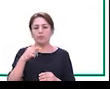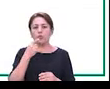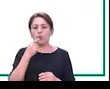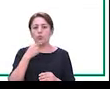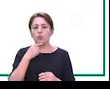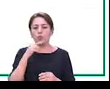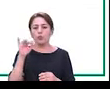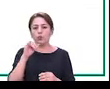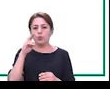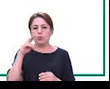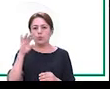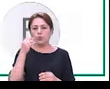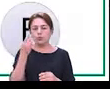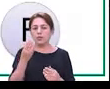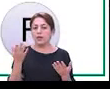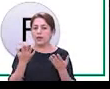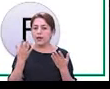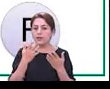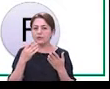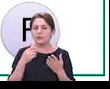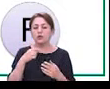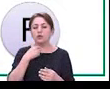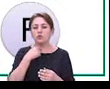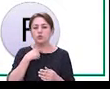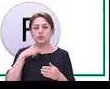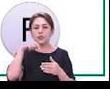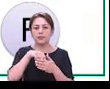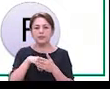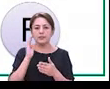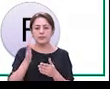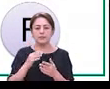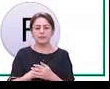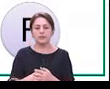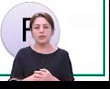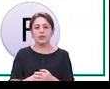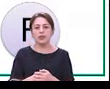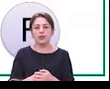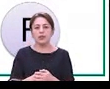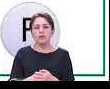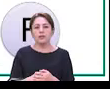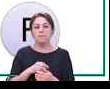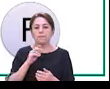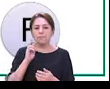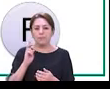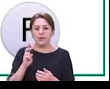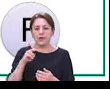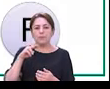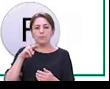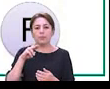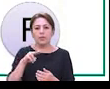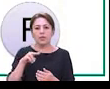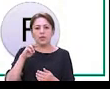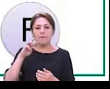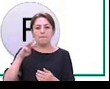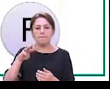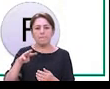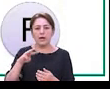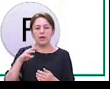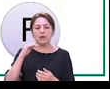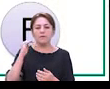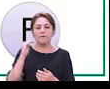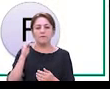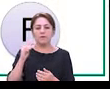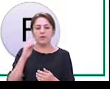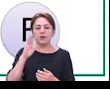undoshlariga qaysi tovushlarni kiritamiz? Demak, B, P, M,